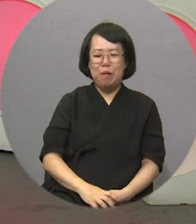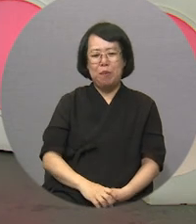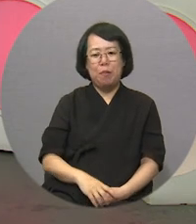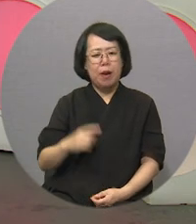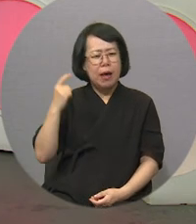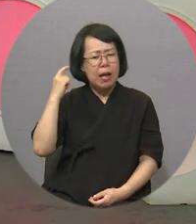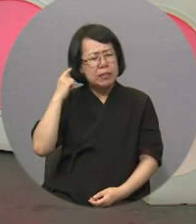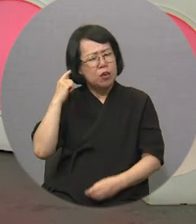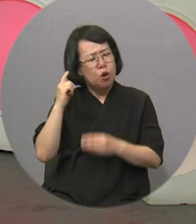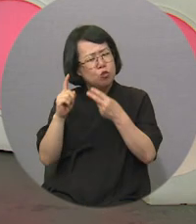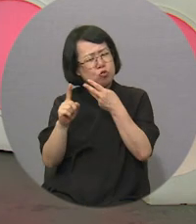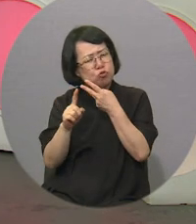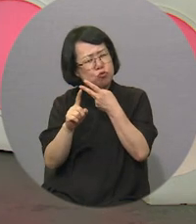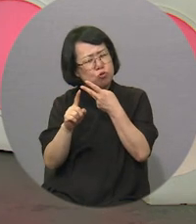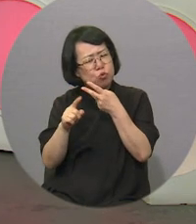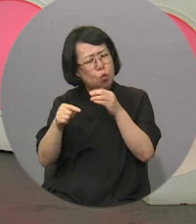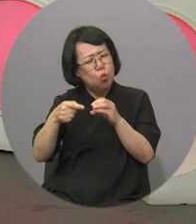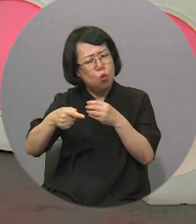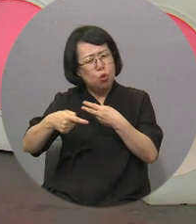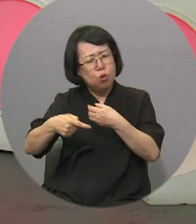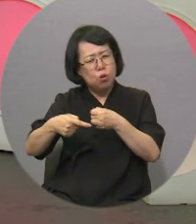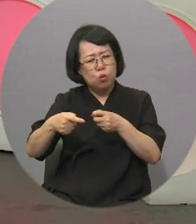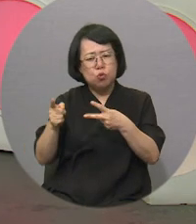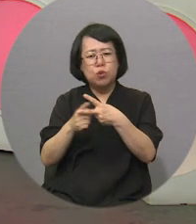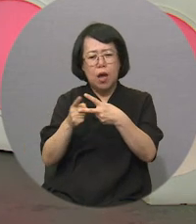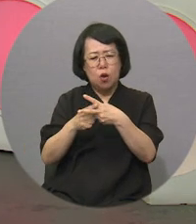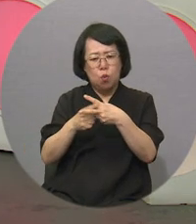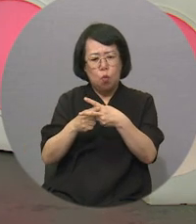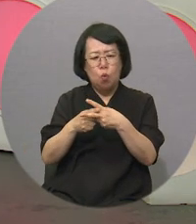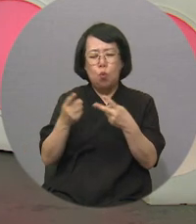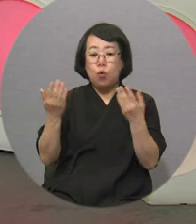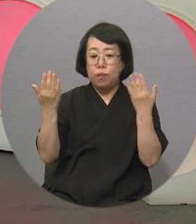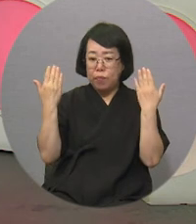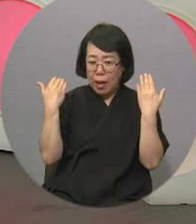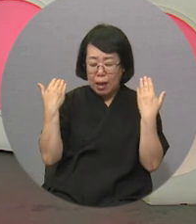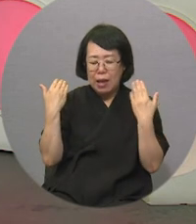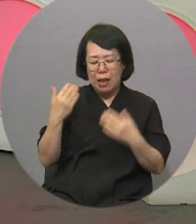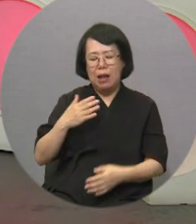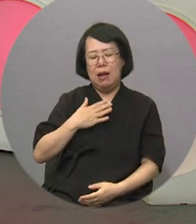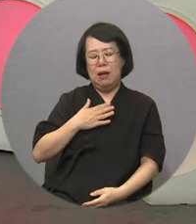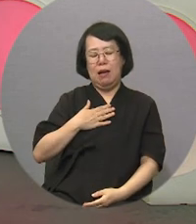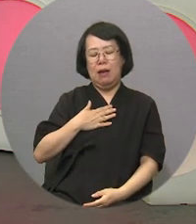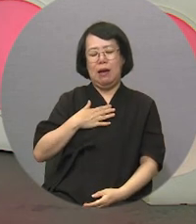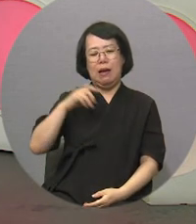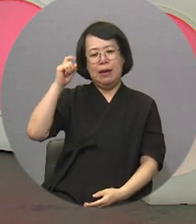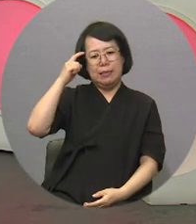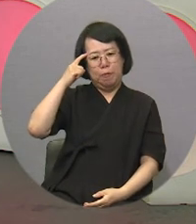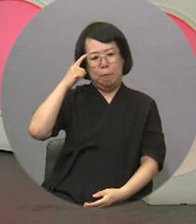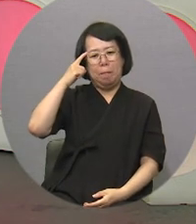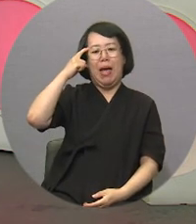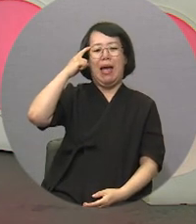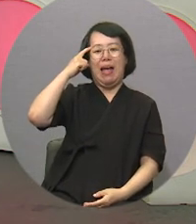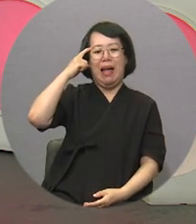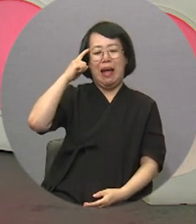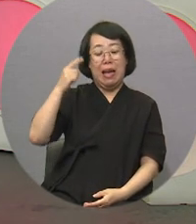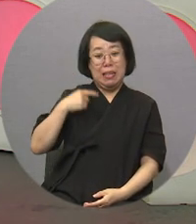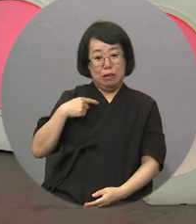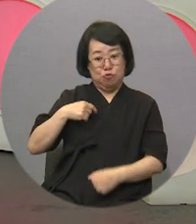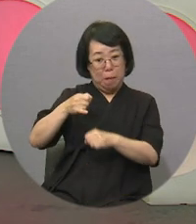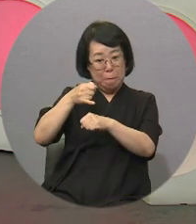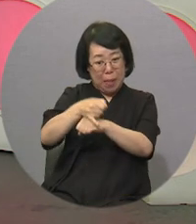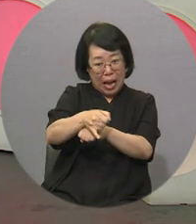앓은 초등학생 때 일이었습니다. 그 무렵 우리 집에 누뚱이가 태어난 터라